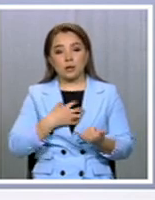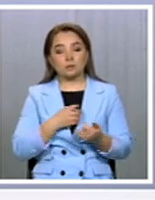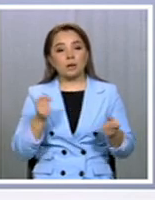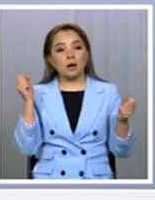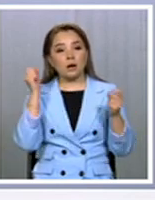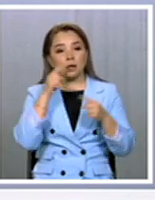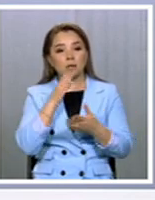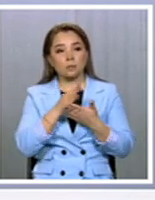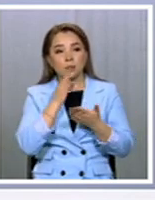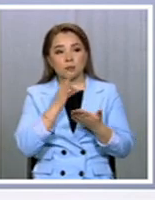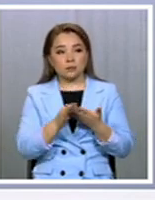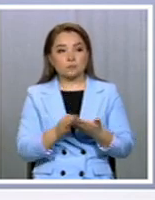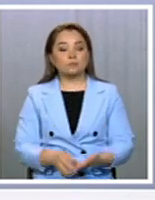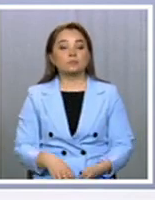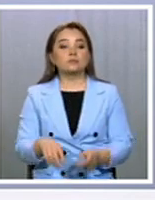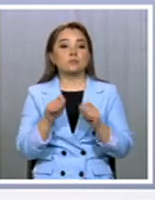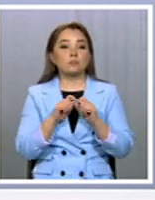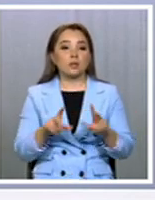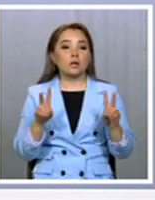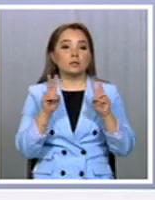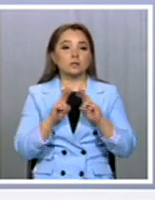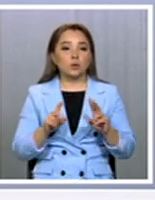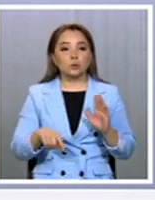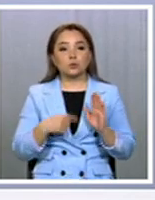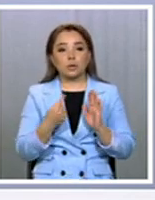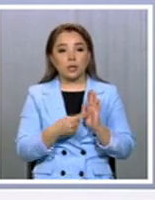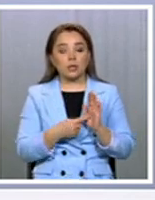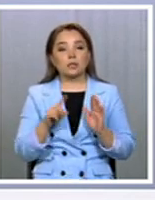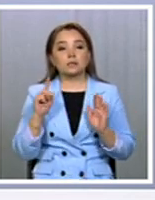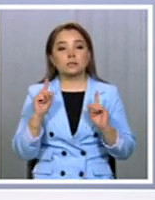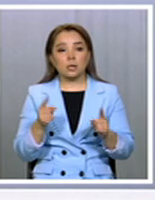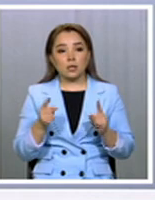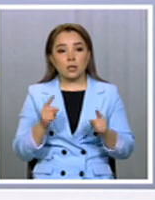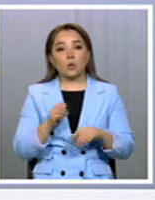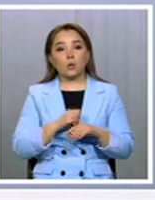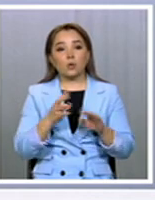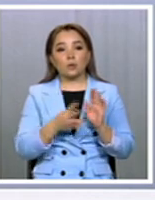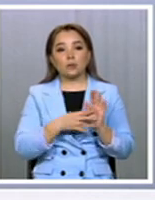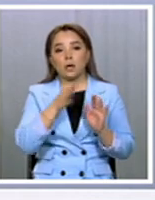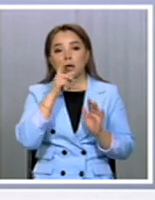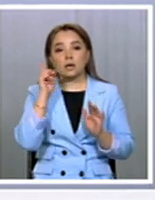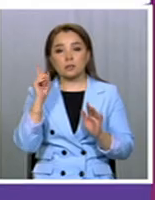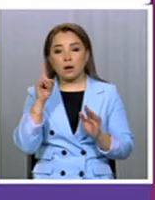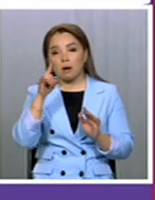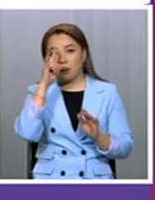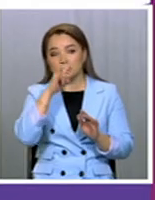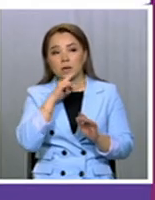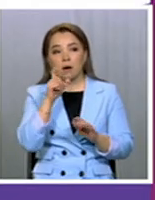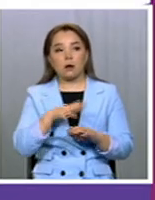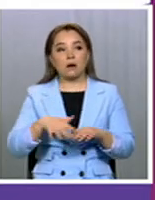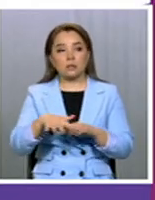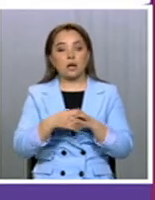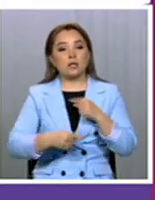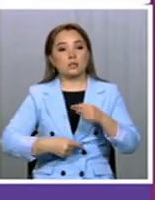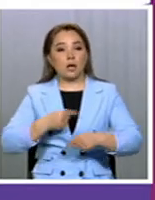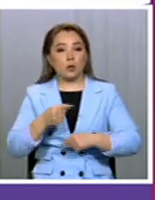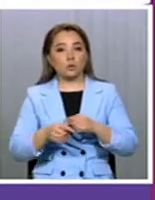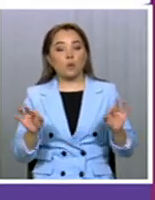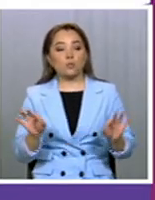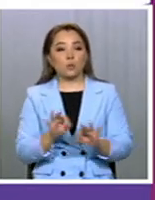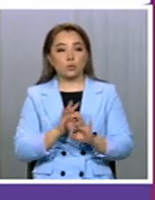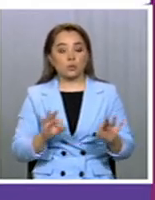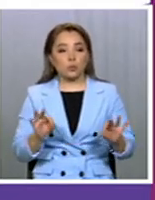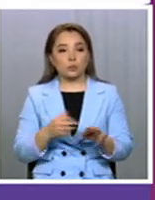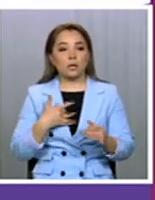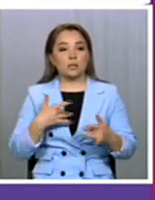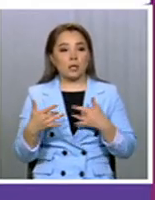анықтайсыз. Сабақтың зерттеу сұрағы: неге 19-шы ғасыр қазақ халқының дәстүрі мен музыка